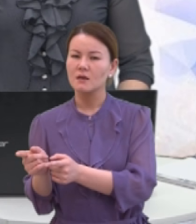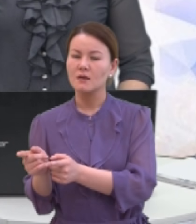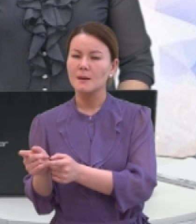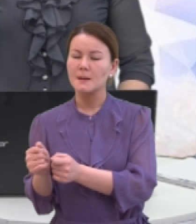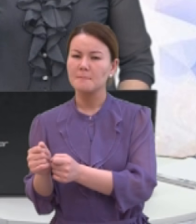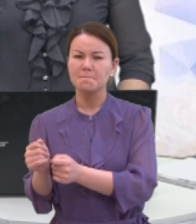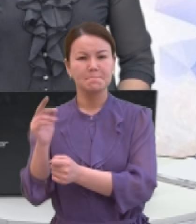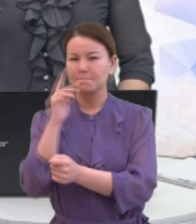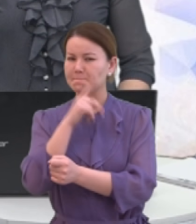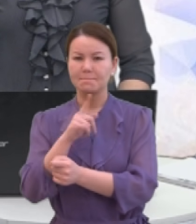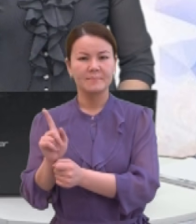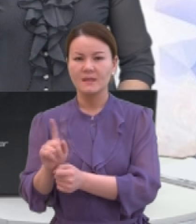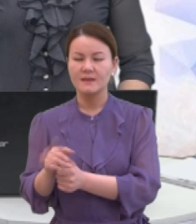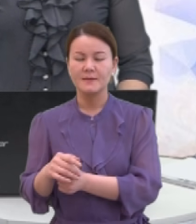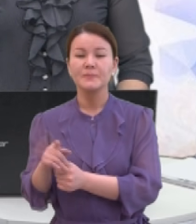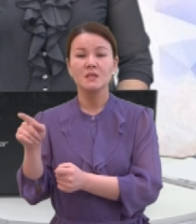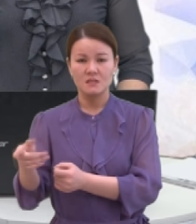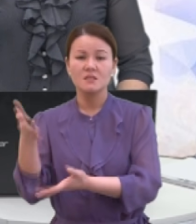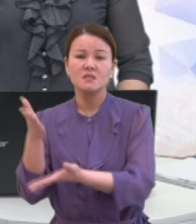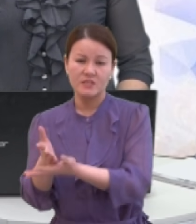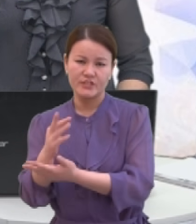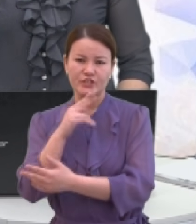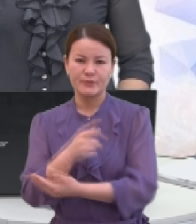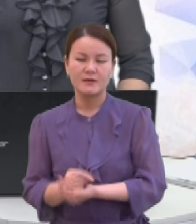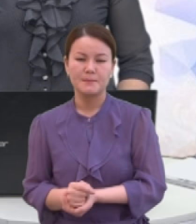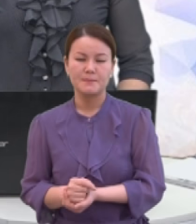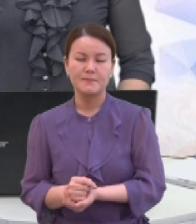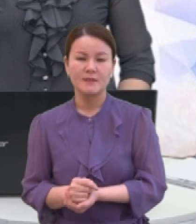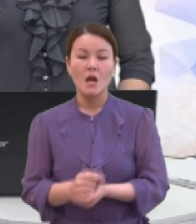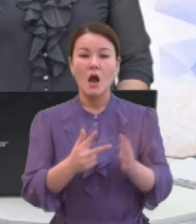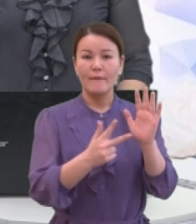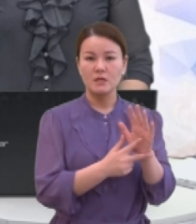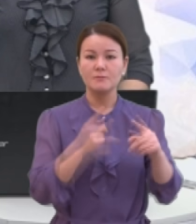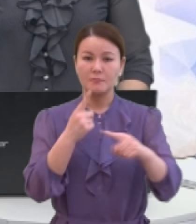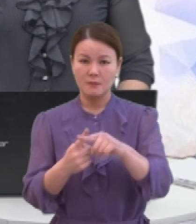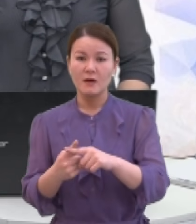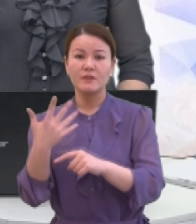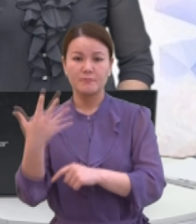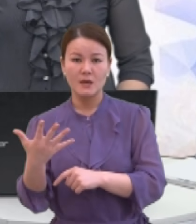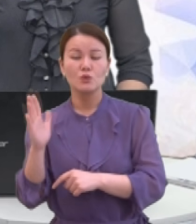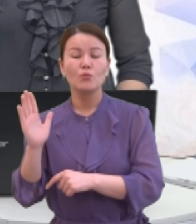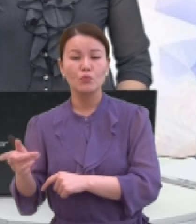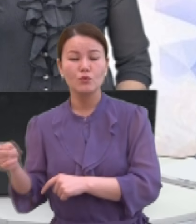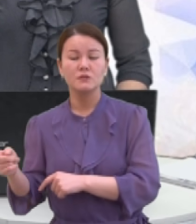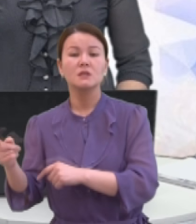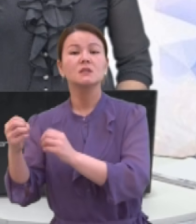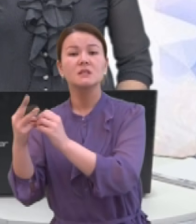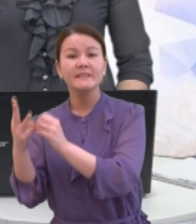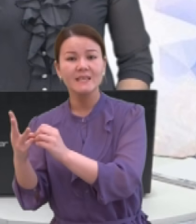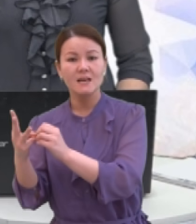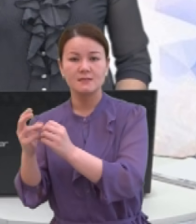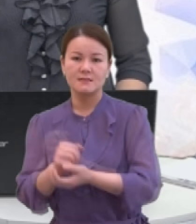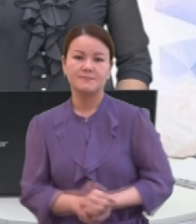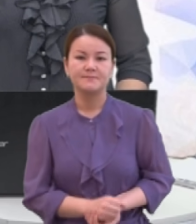нет здесь допущена ошибка к восьми прибавить 5 получиться 13